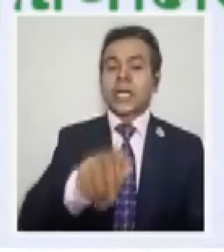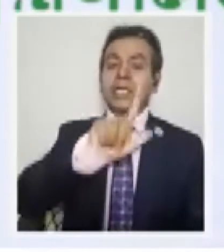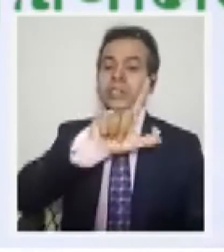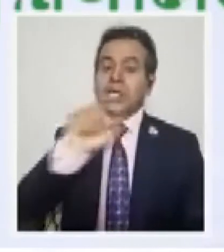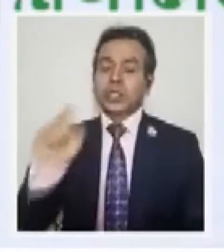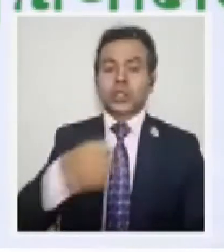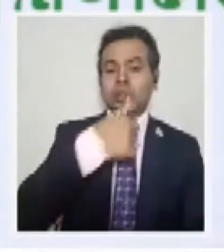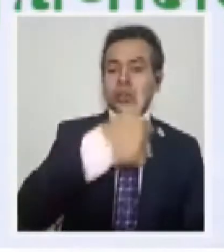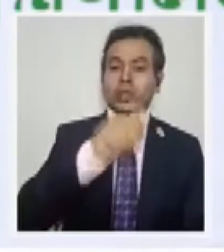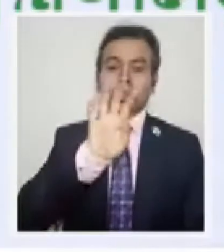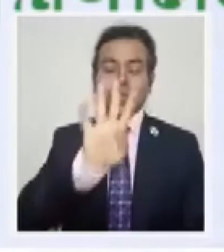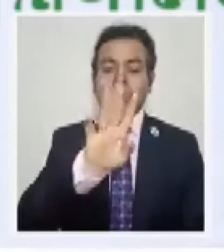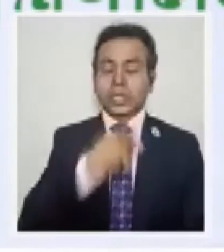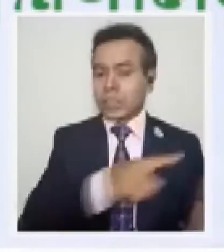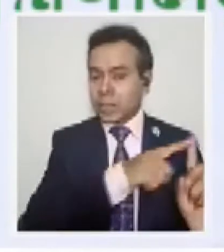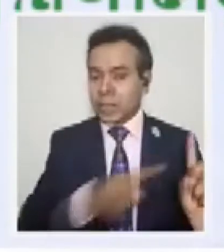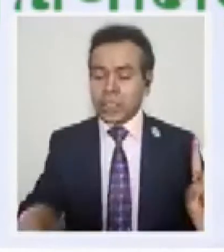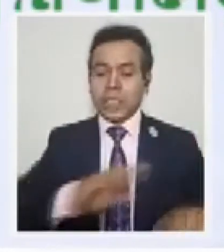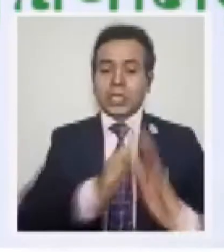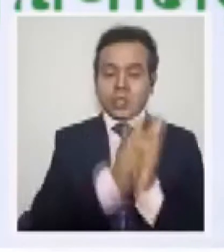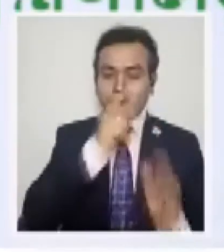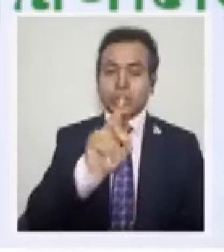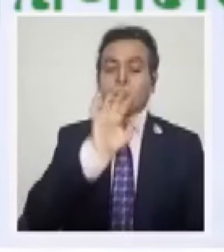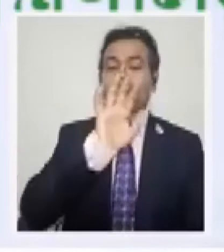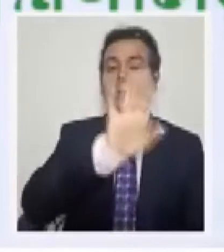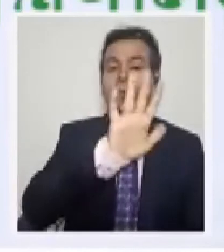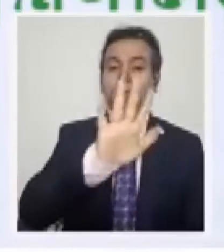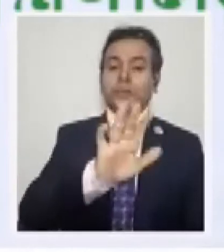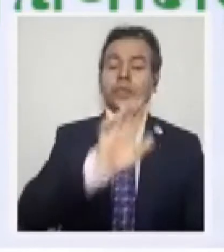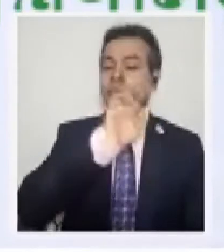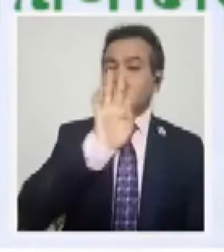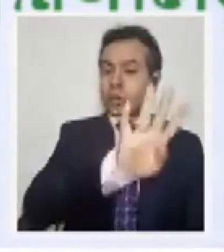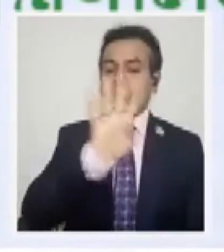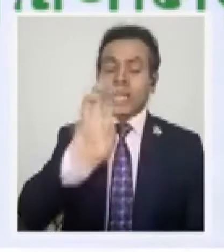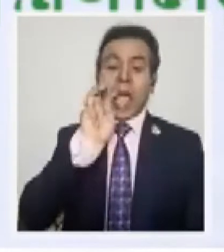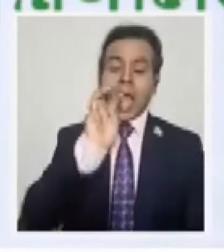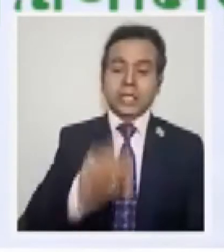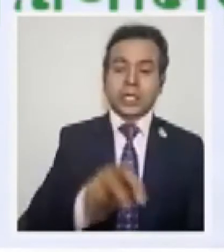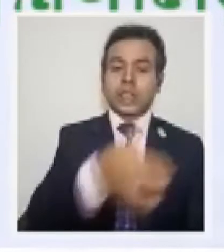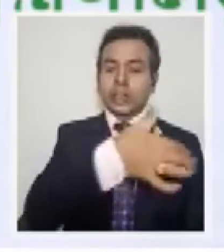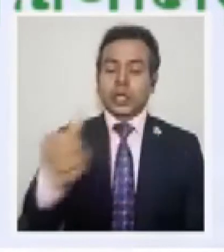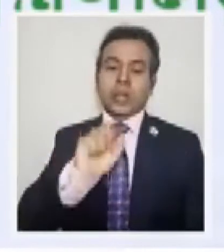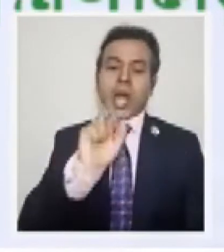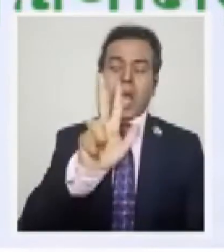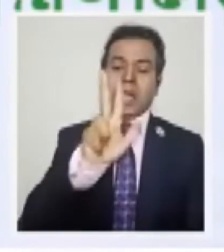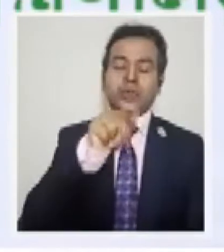যা নমুনা পরীক্ষা হয়েছে তাতে 24 ঘন্টায় শনাক্ত হয়েছে 1,764 জন, এ পর্যন্ত